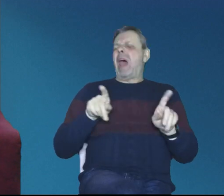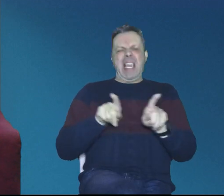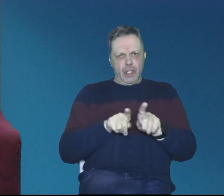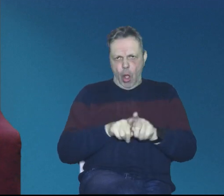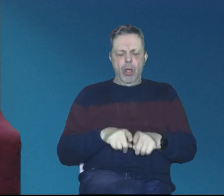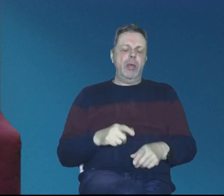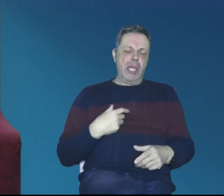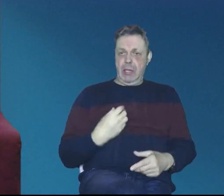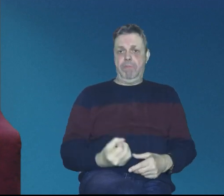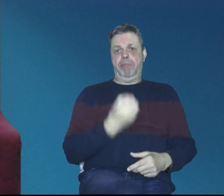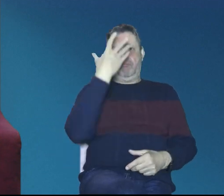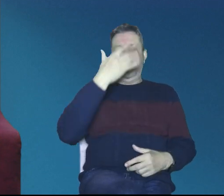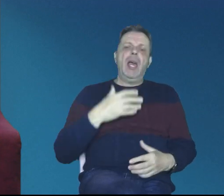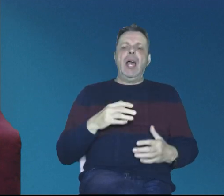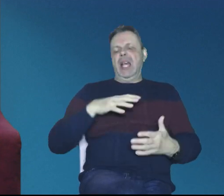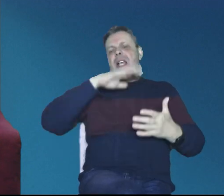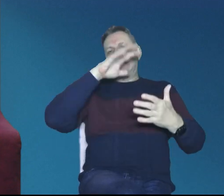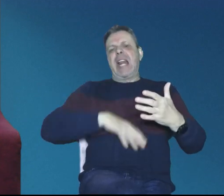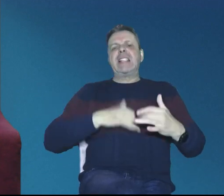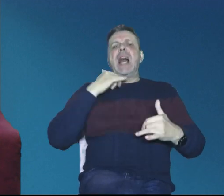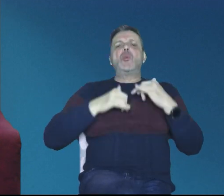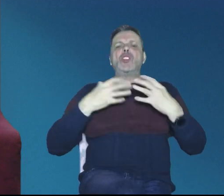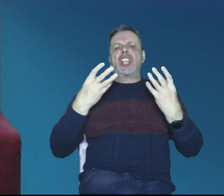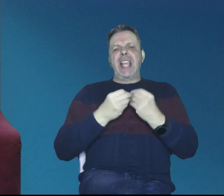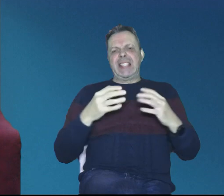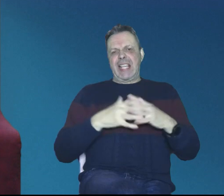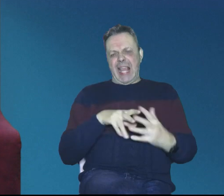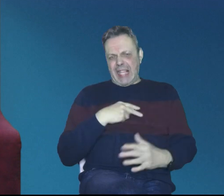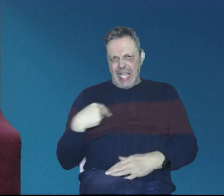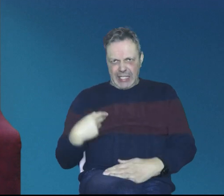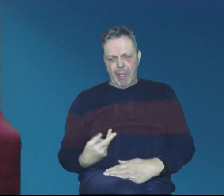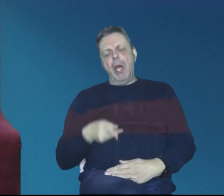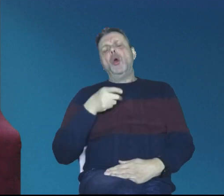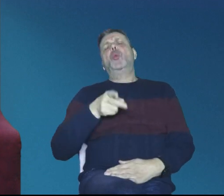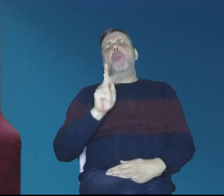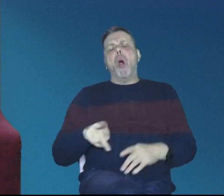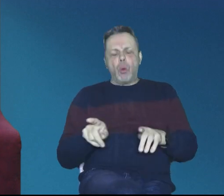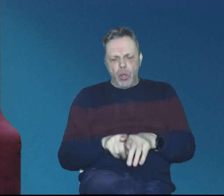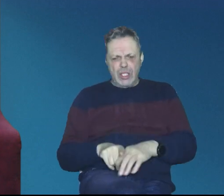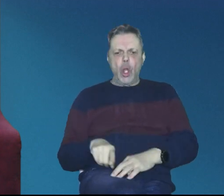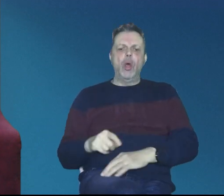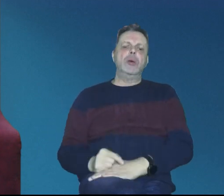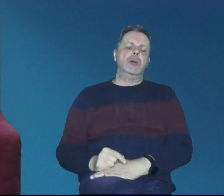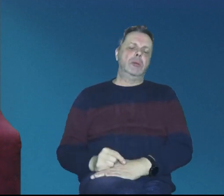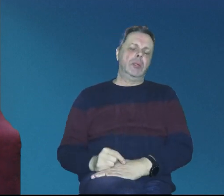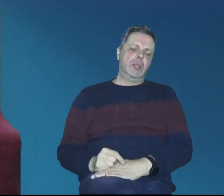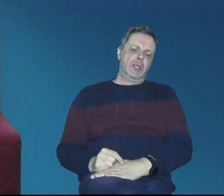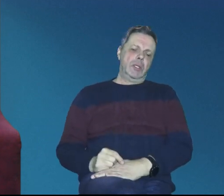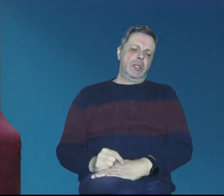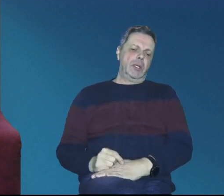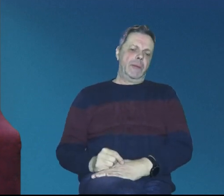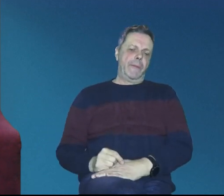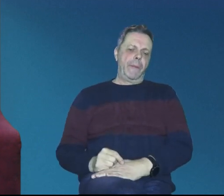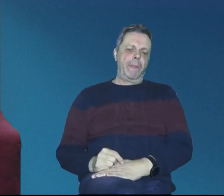s Kolumbinama i izaći će im stranice Turističke zajednice Grada Zagreba gdje isto mogu pod, ja